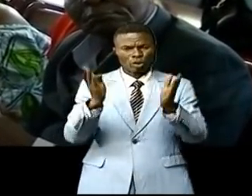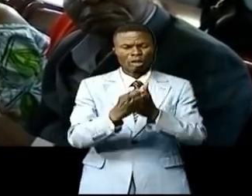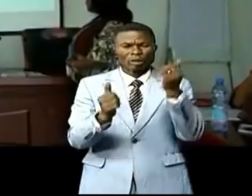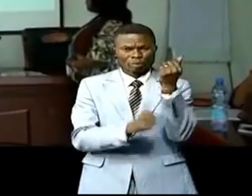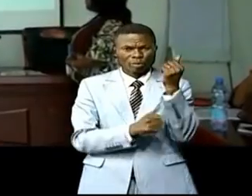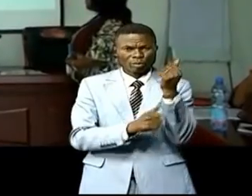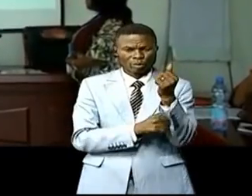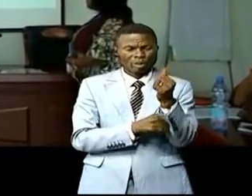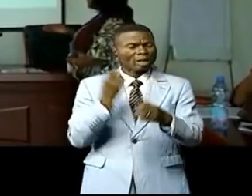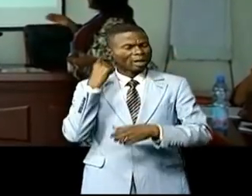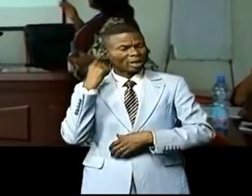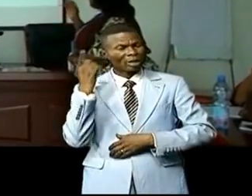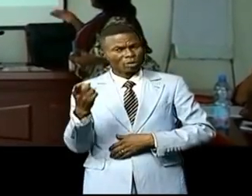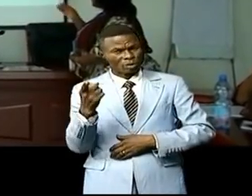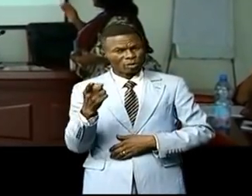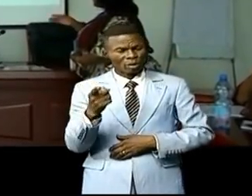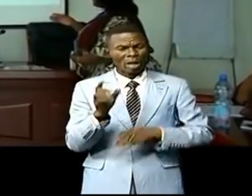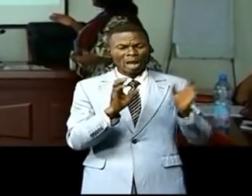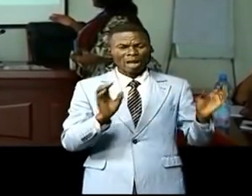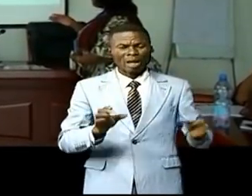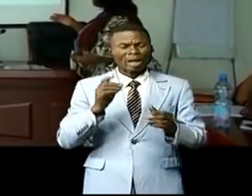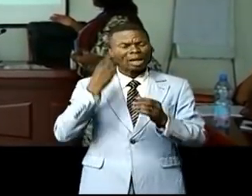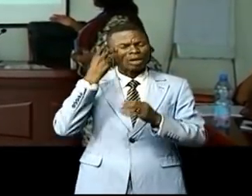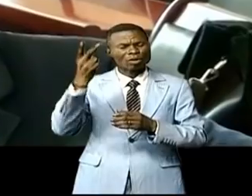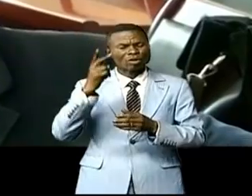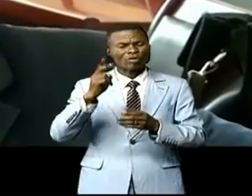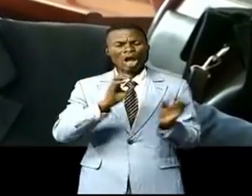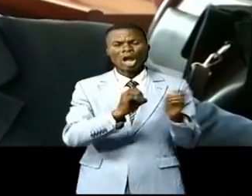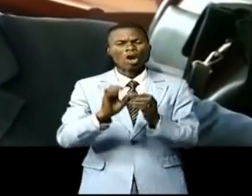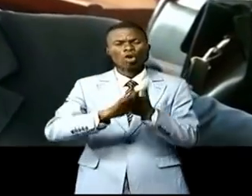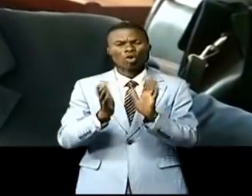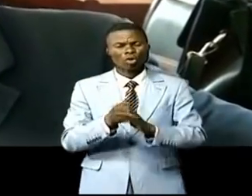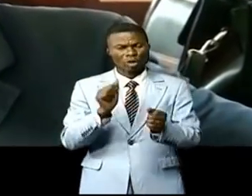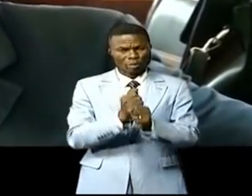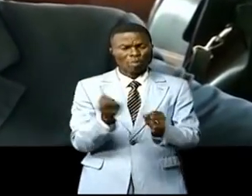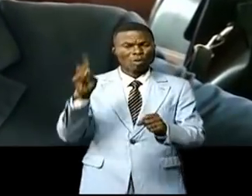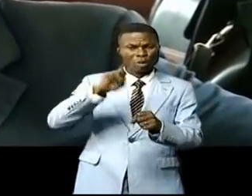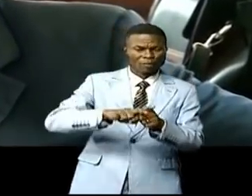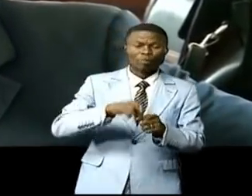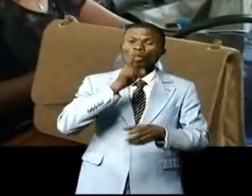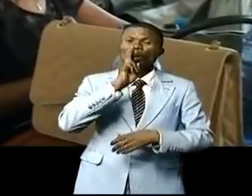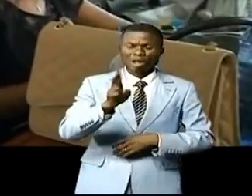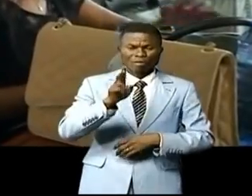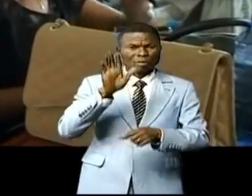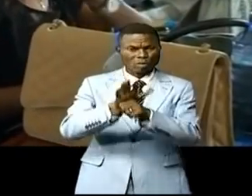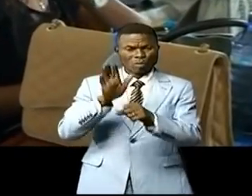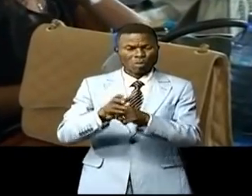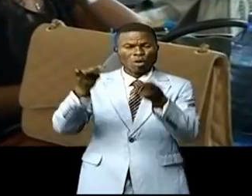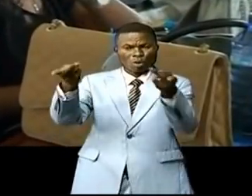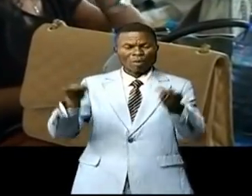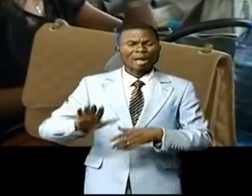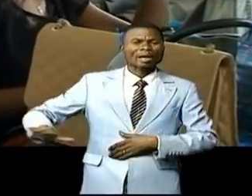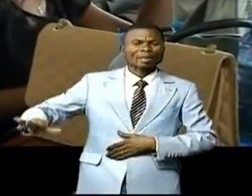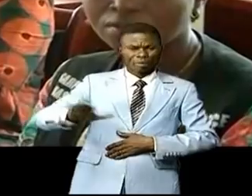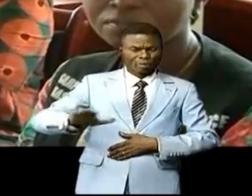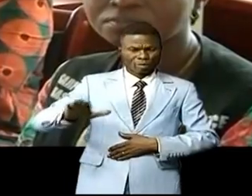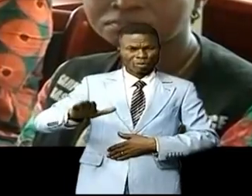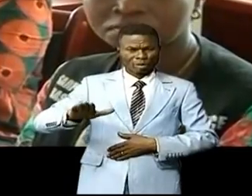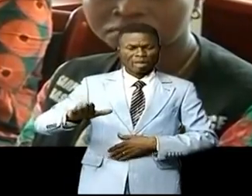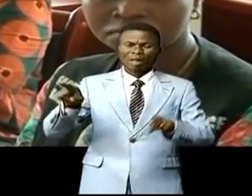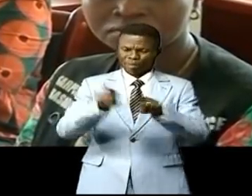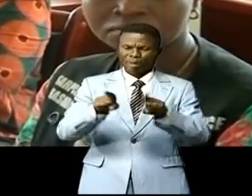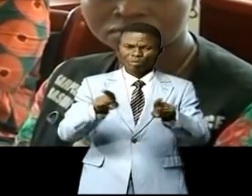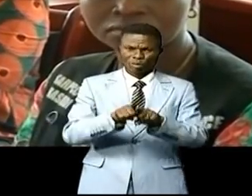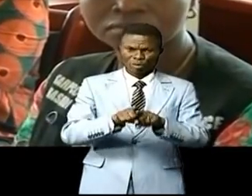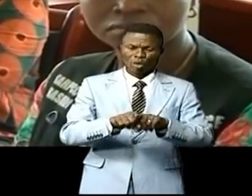et l'écouter afin d'harmoniser sa vue sur cette question. Les réalités dans les différents coins du pays restaient la même